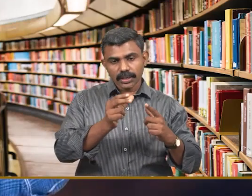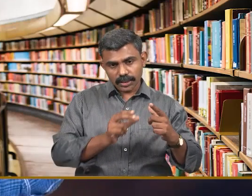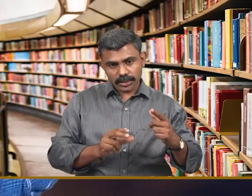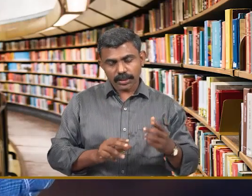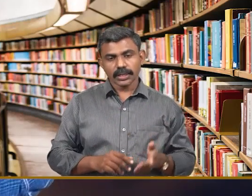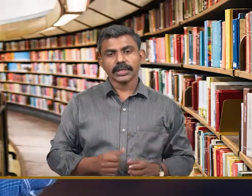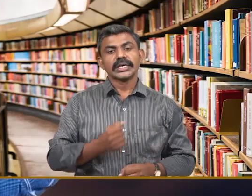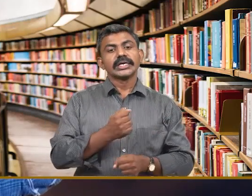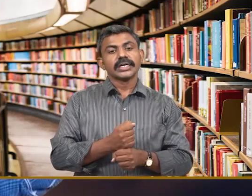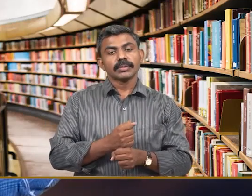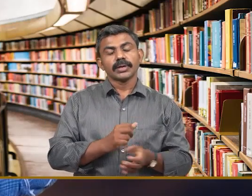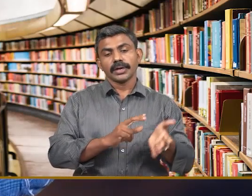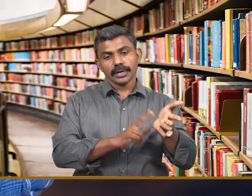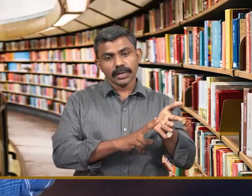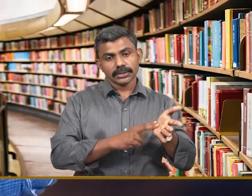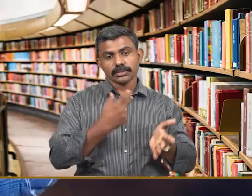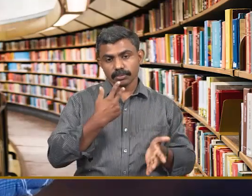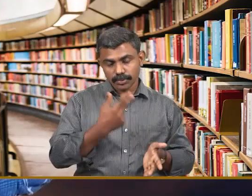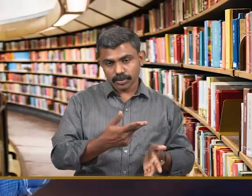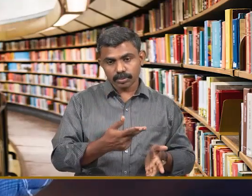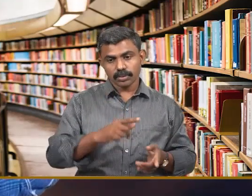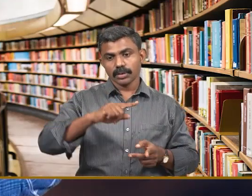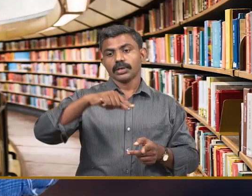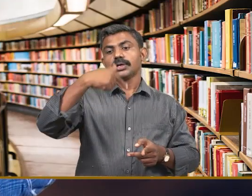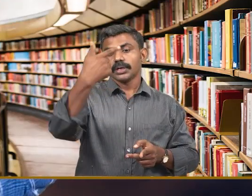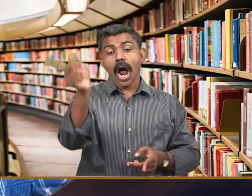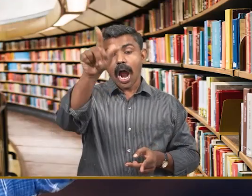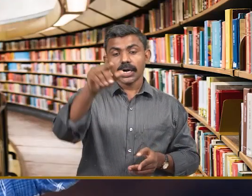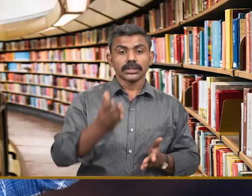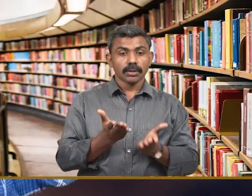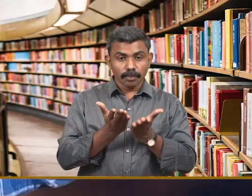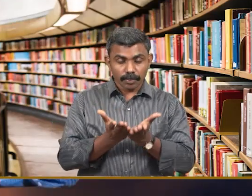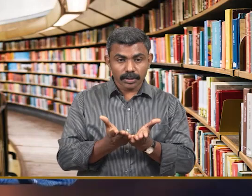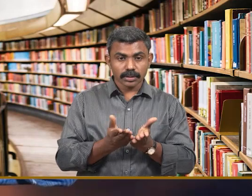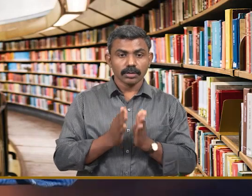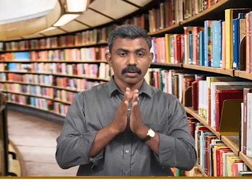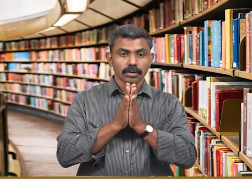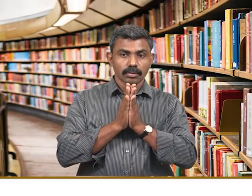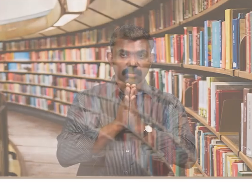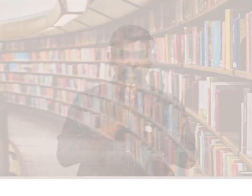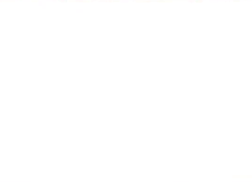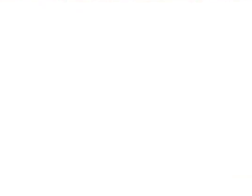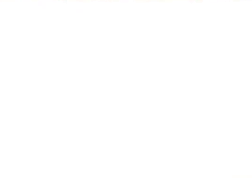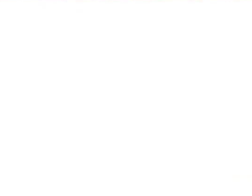நாசிசம் அப்படிங்கிறத பற்றி நம்ம பார்த்தோம். இனி இருக்கக்கூடிய மற்ற பகுதிகளை அடுத்த வகுப்பில் காண்போம். நன்றி, வணக்கம்.